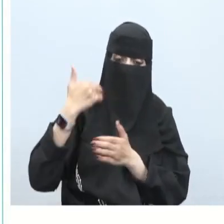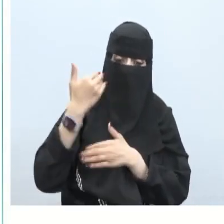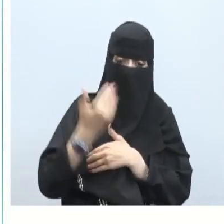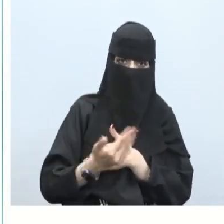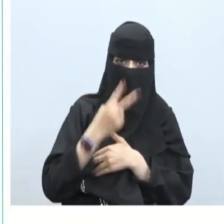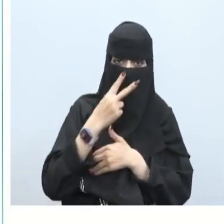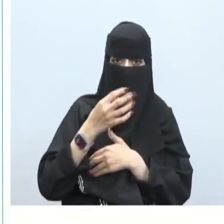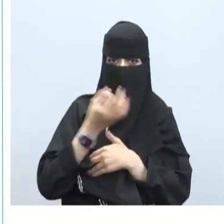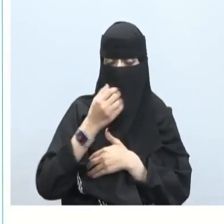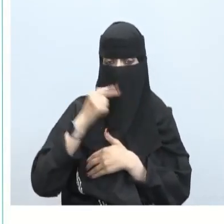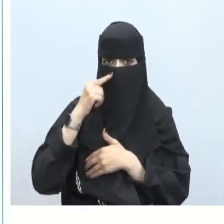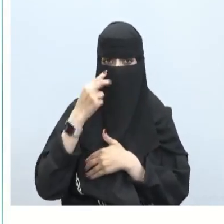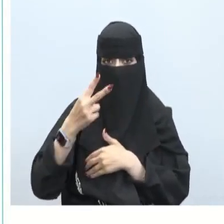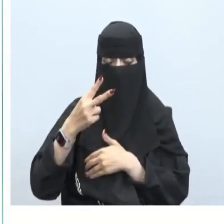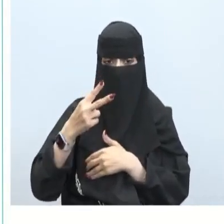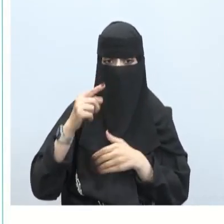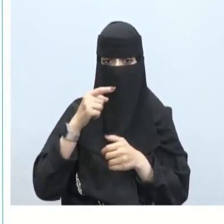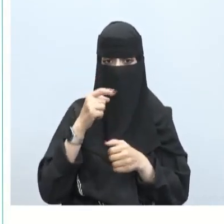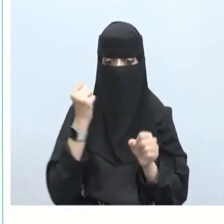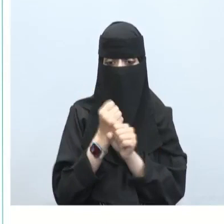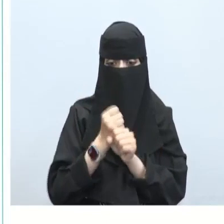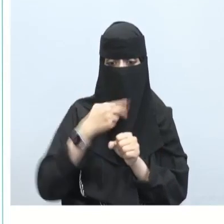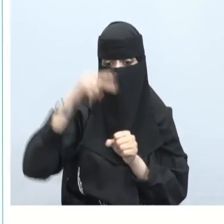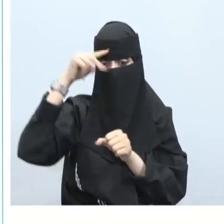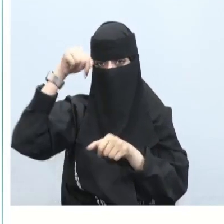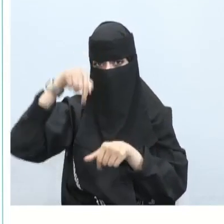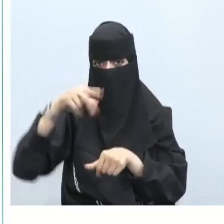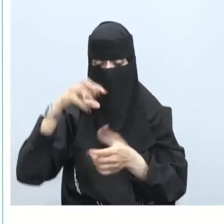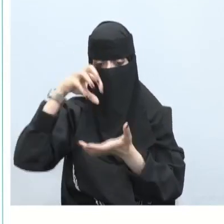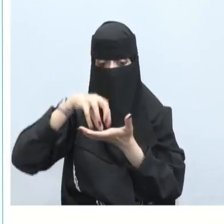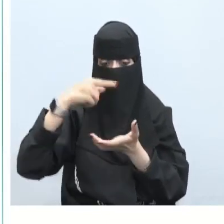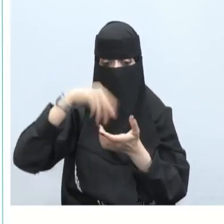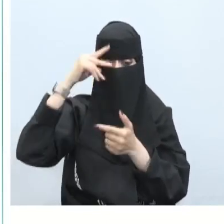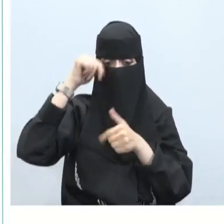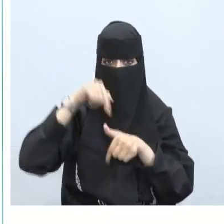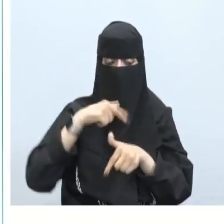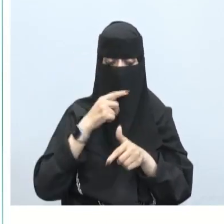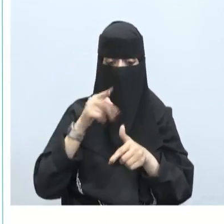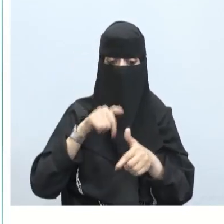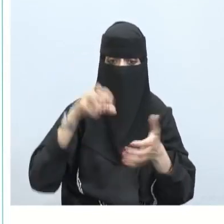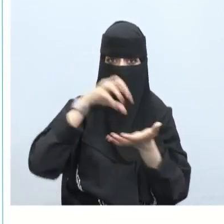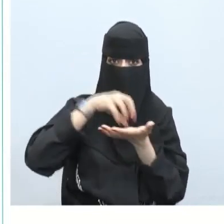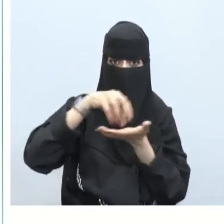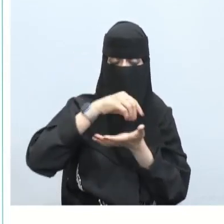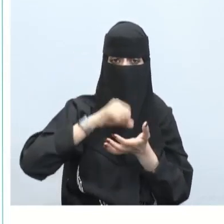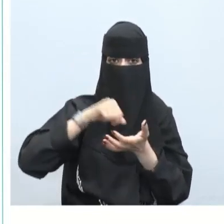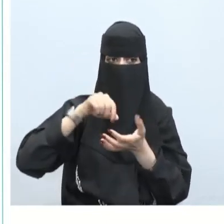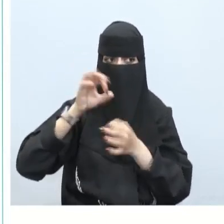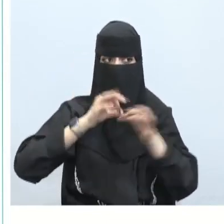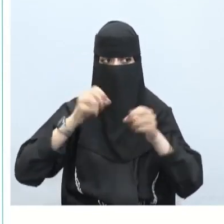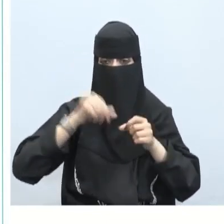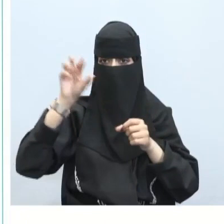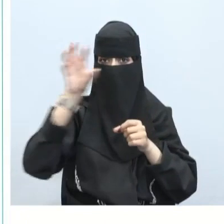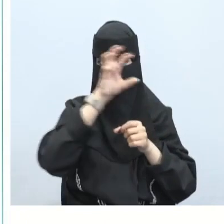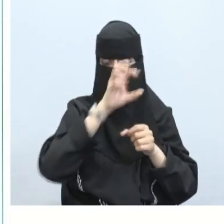رؤيه المملكه ودور المملكه وموقع المملكه ذكرنا انها تقع في موقع استراتيجي يربط ثلاث قارات وبذلك